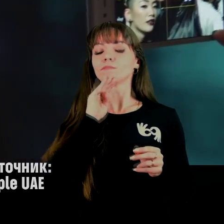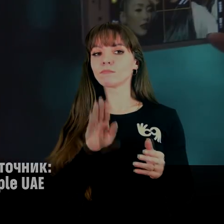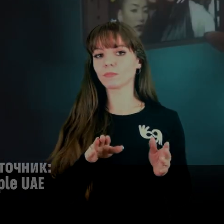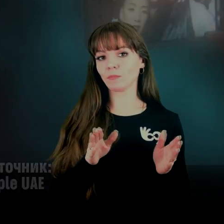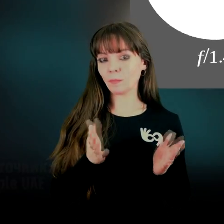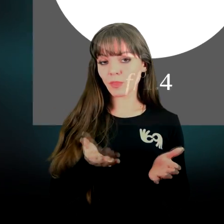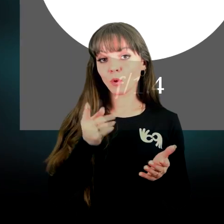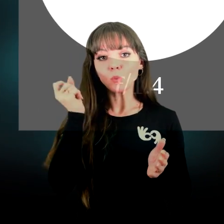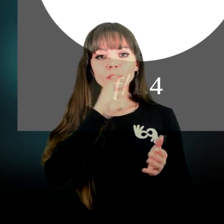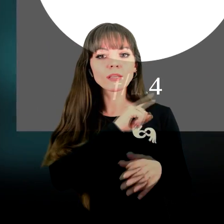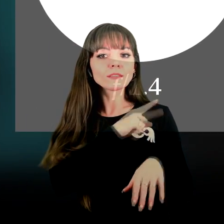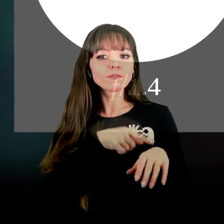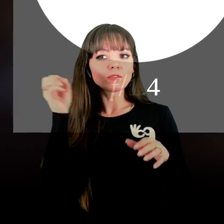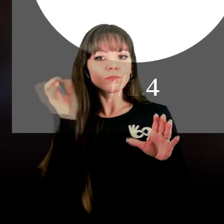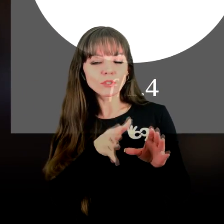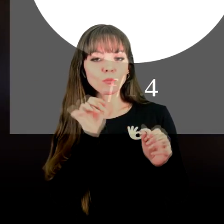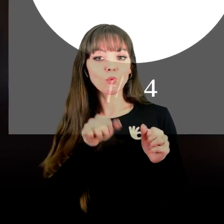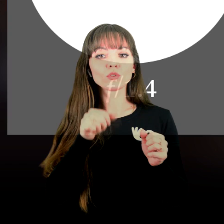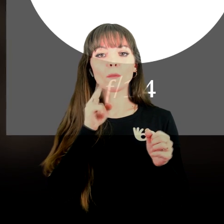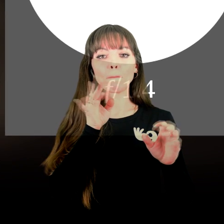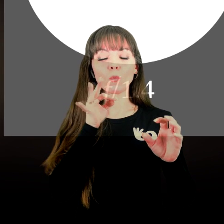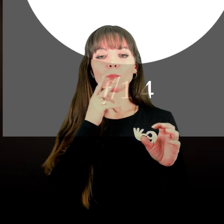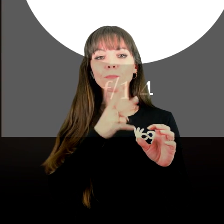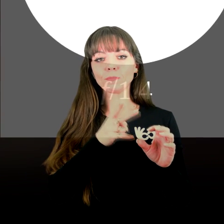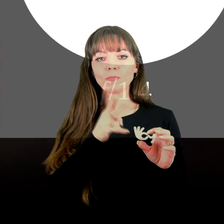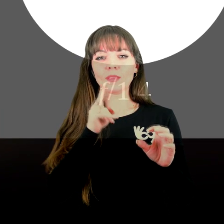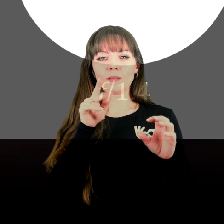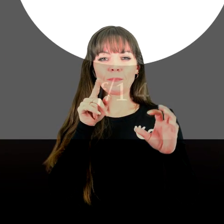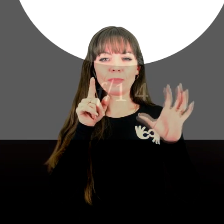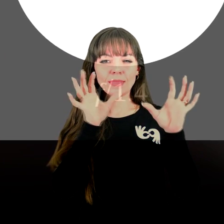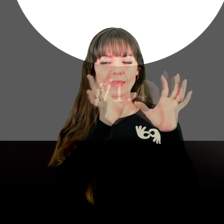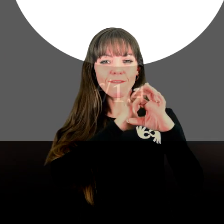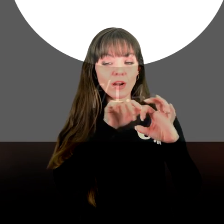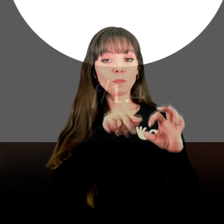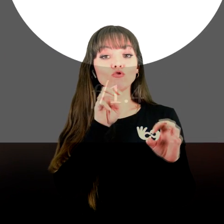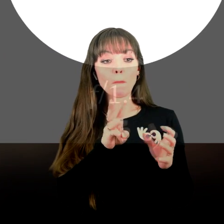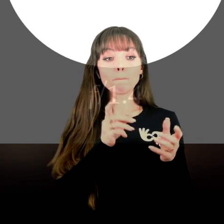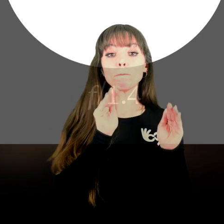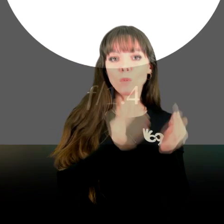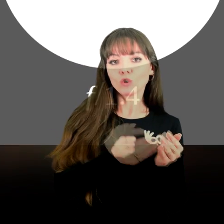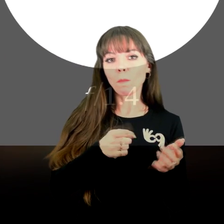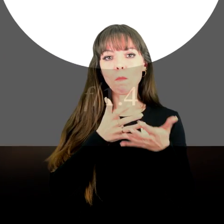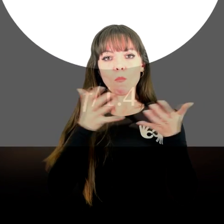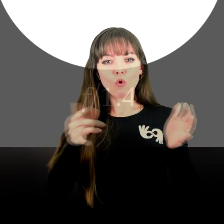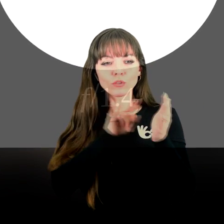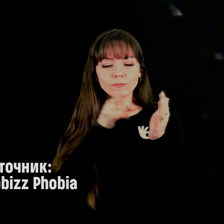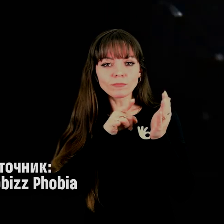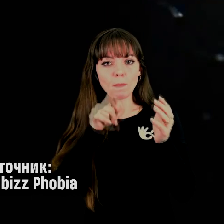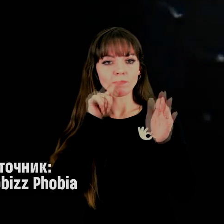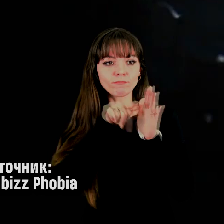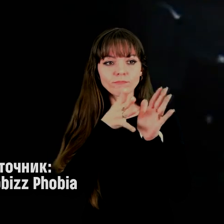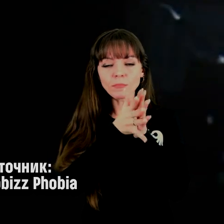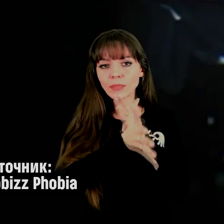роль. Узнать светосилу объектива можно по диафрагме. Числу. Чем оно меньше, тем больше отверстие, пропускающее свет.